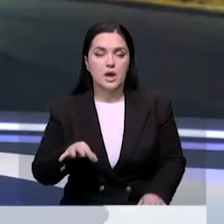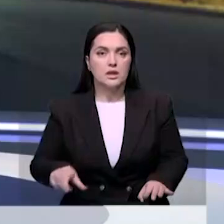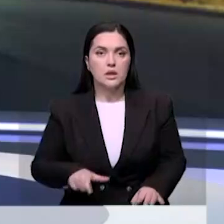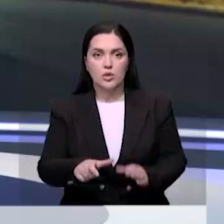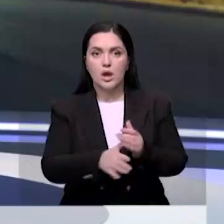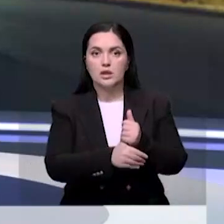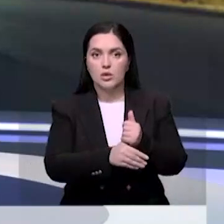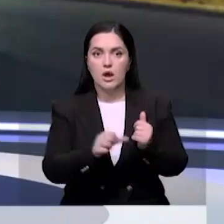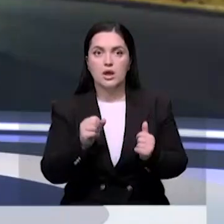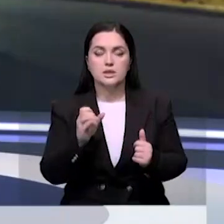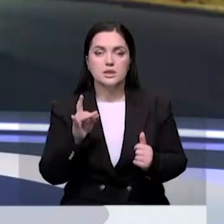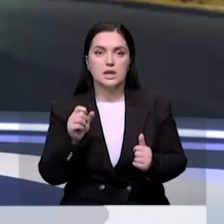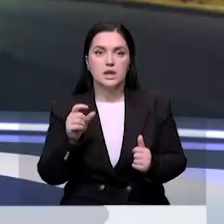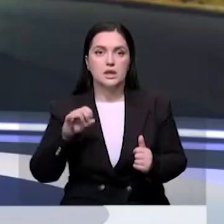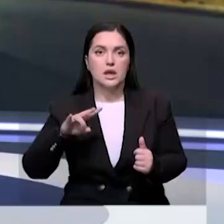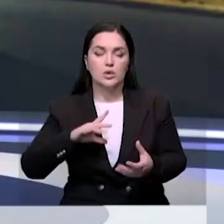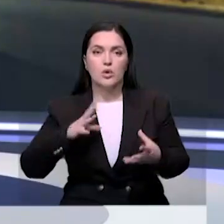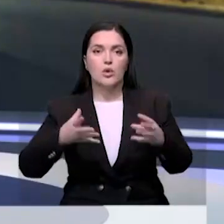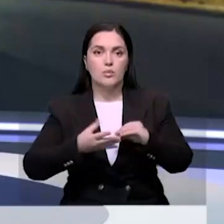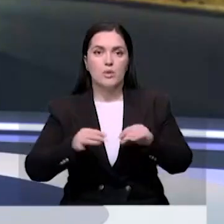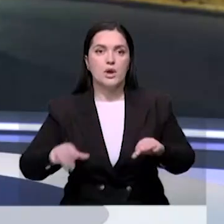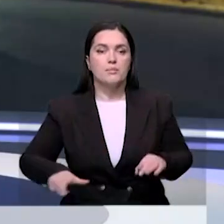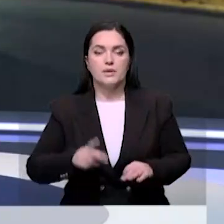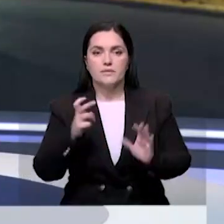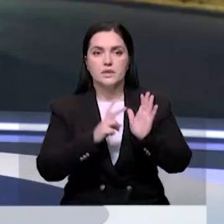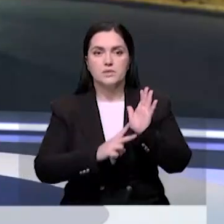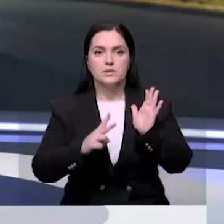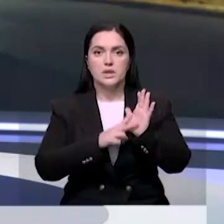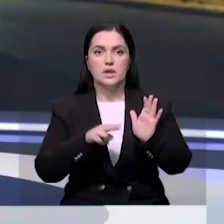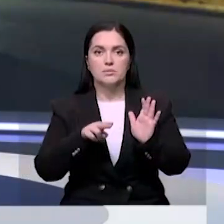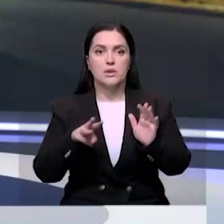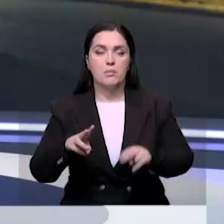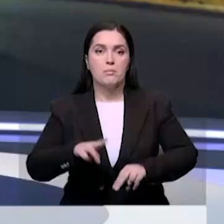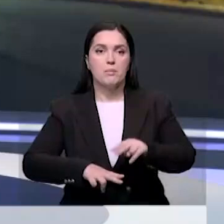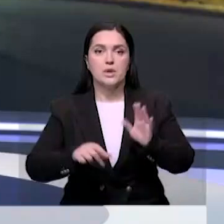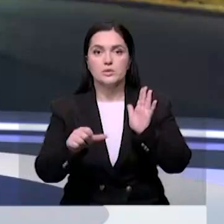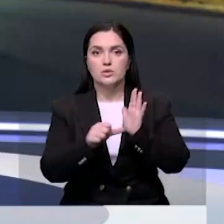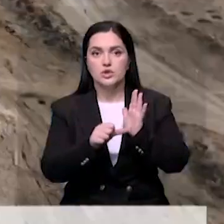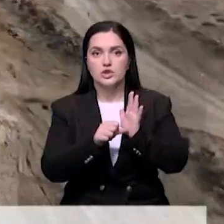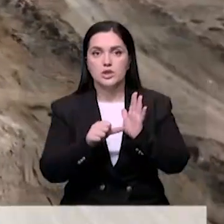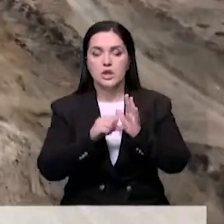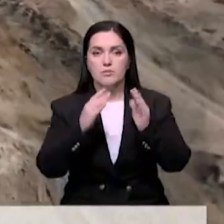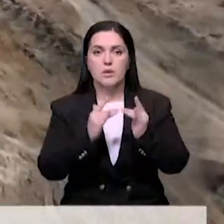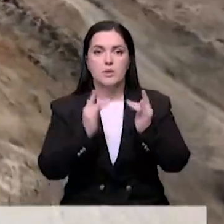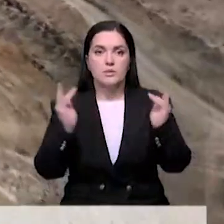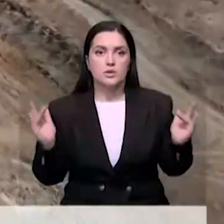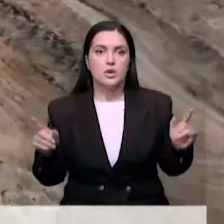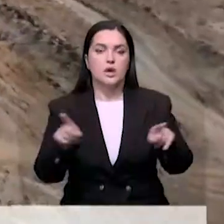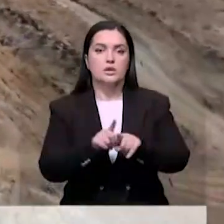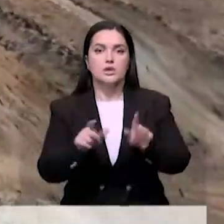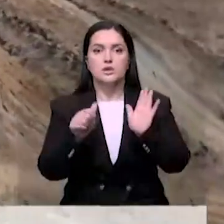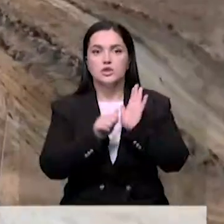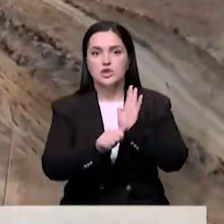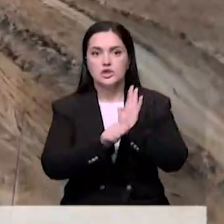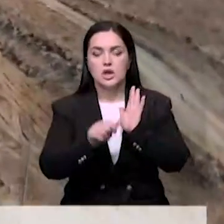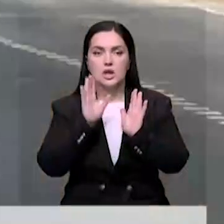километров автодороги Атырау-Астрахань. Общая протяженность автомагистрали 277 километров. Построили 6 автомобильных мостов, а